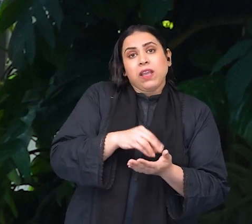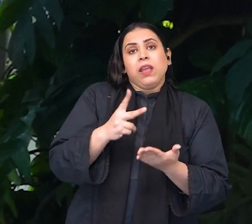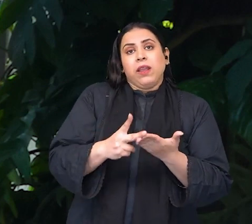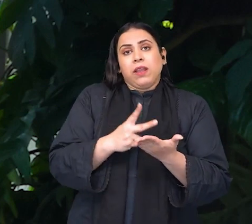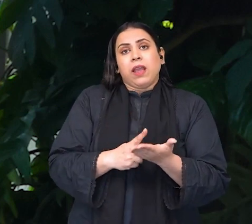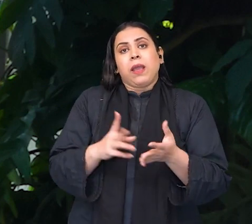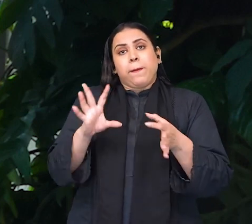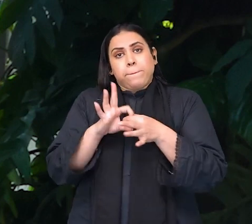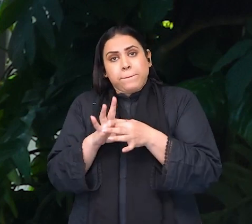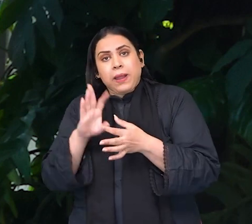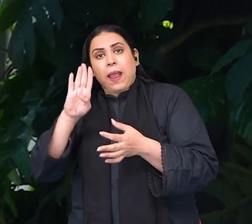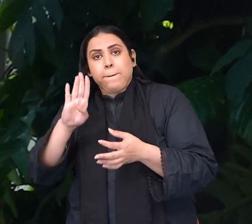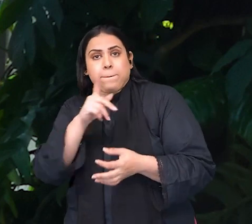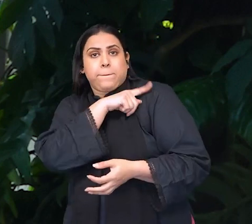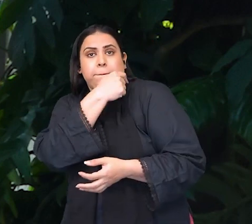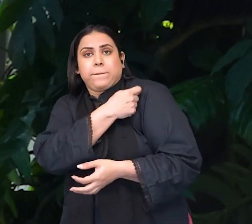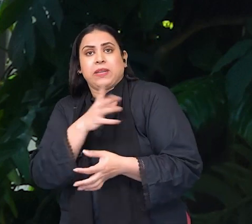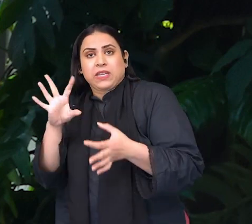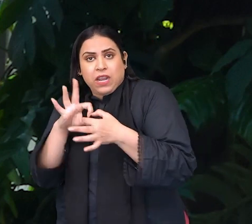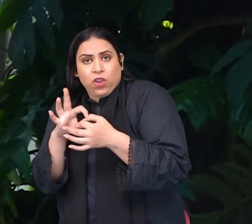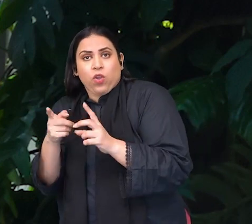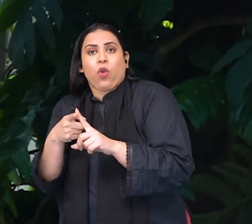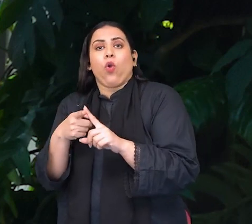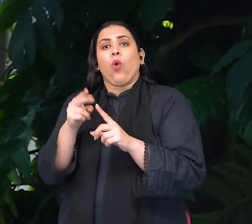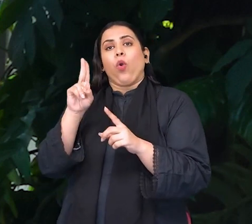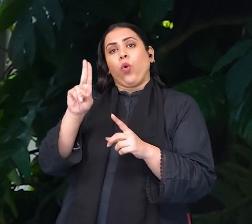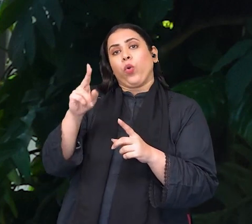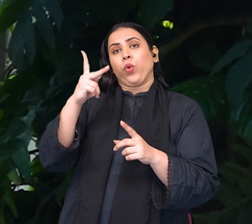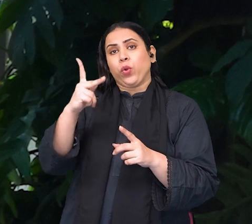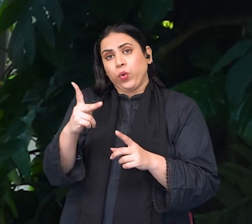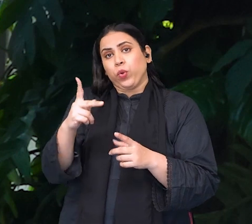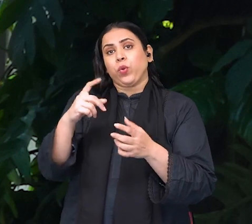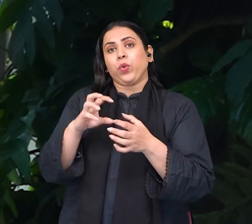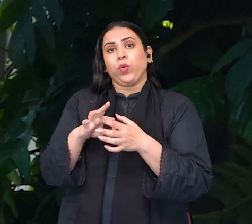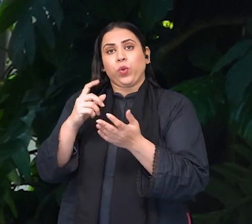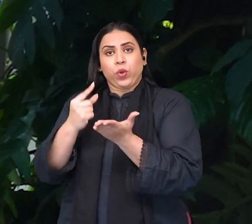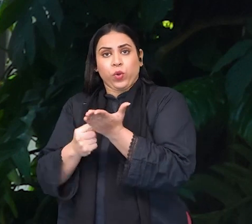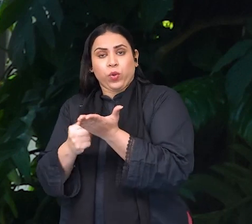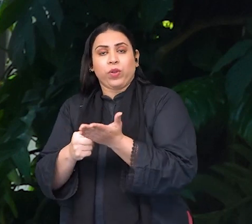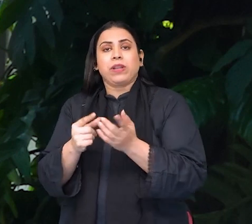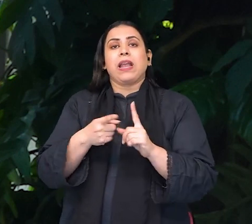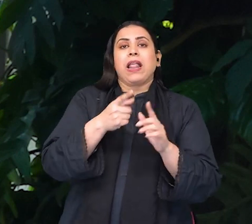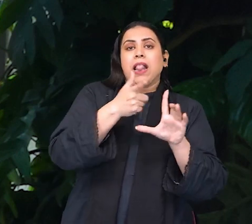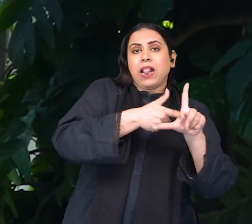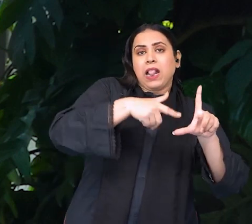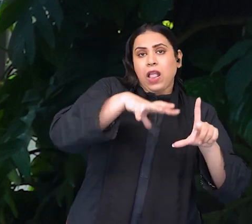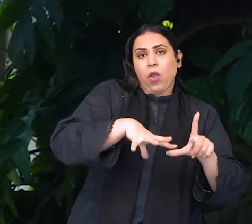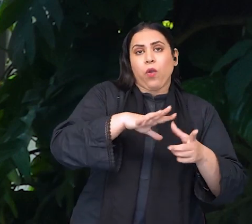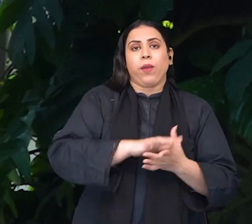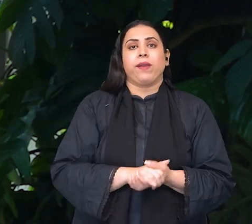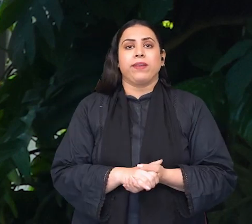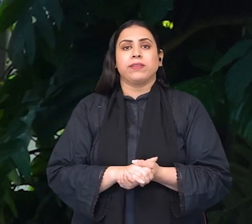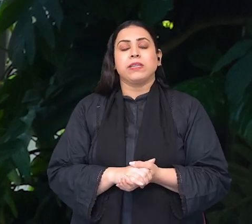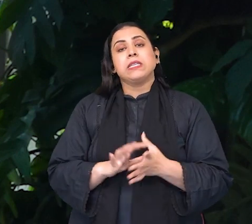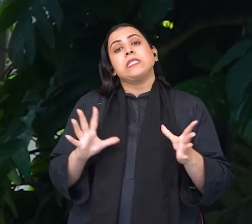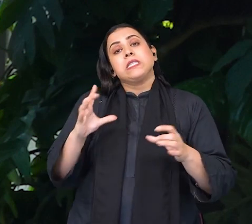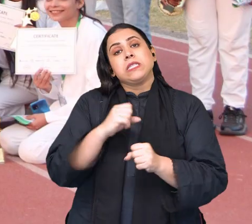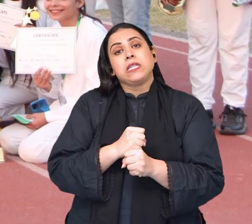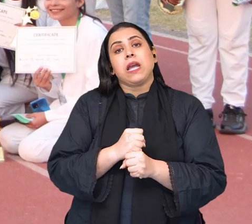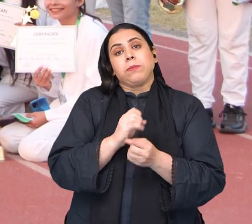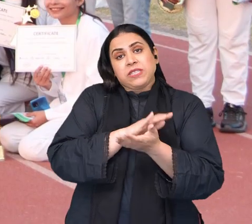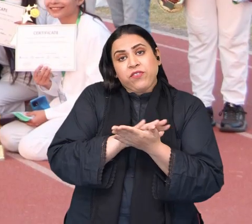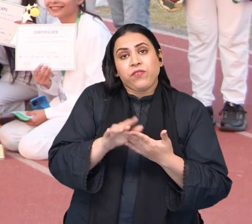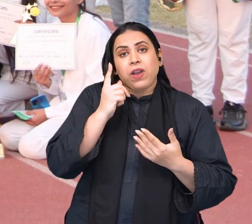was conducted in partnership with British Council and Lancaster University UK. It was housed in FC College Lahore. इसमें